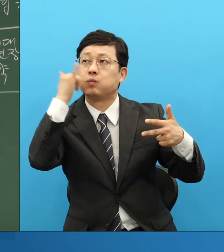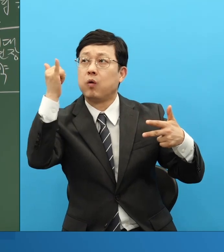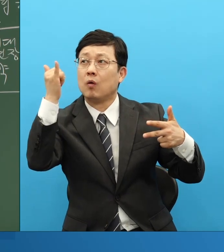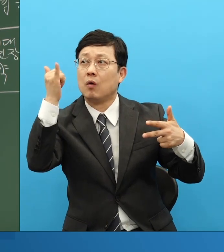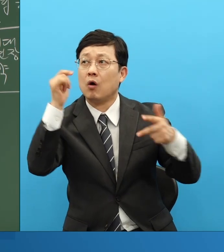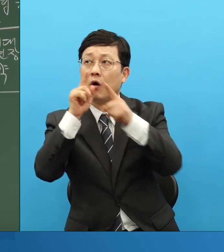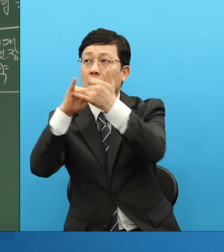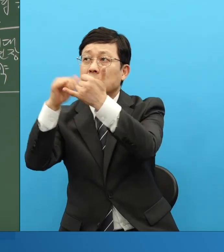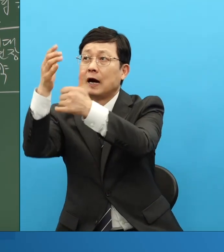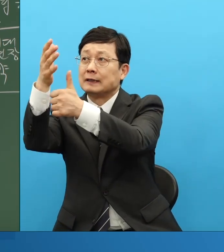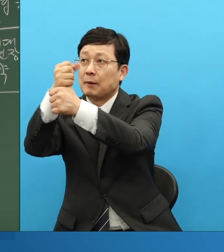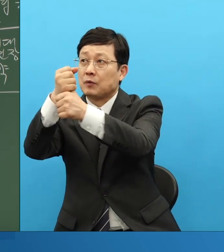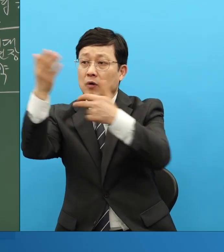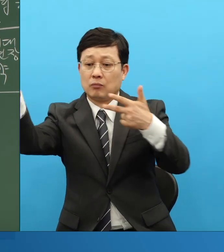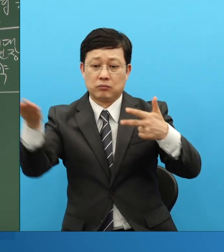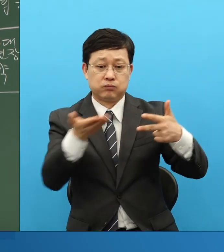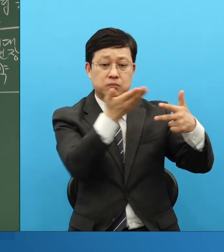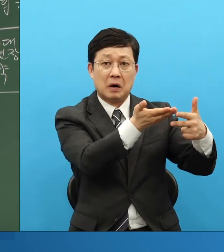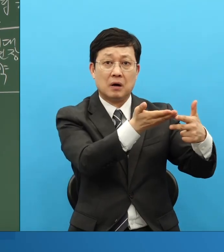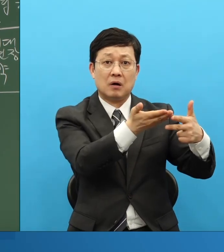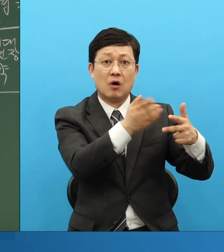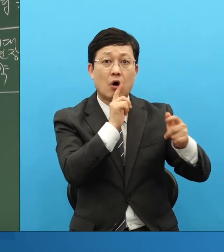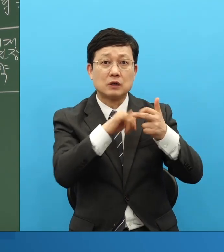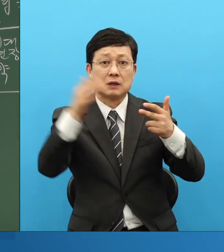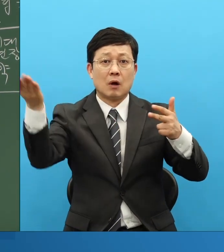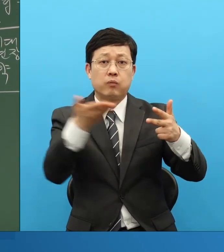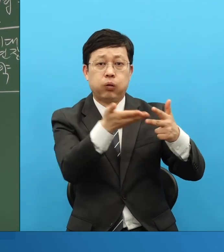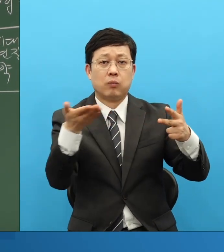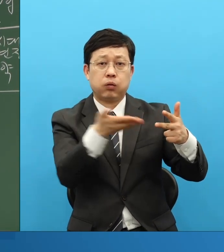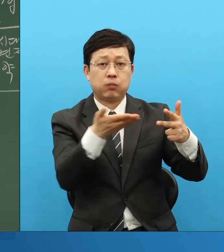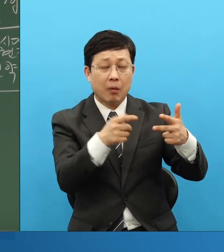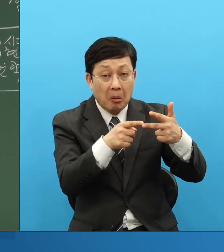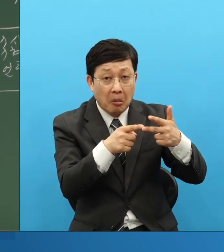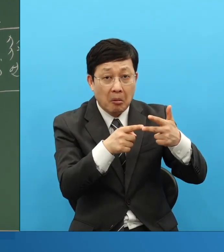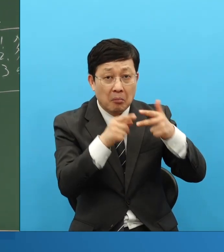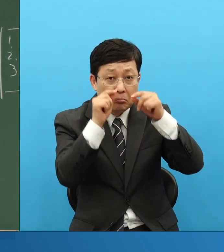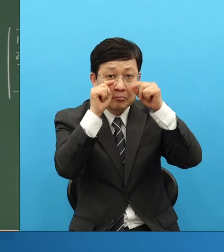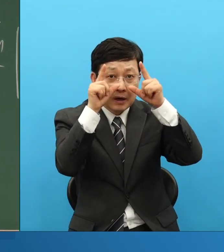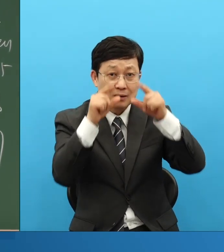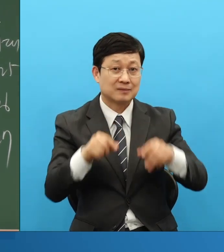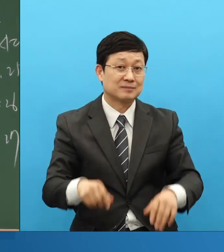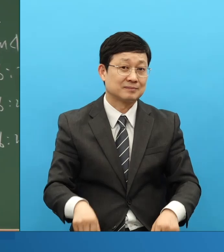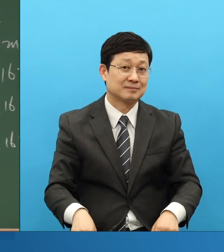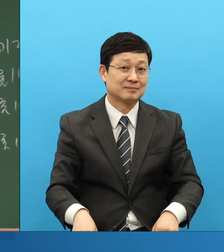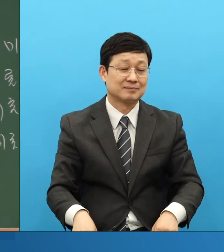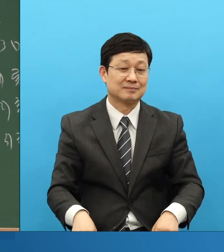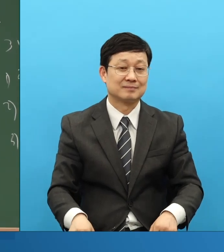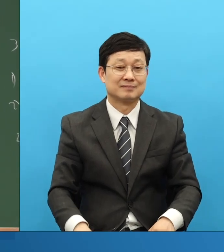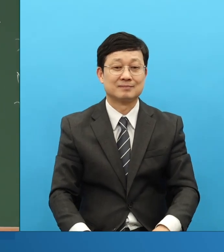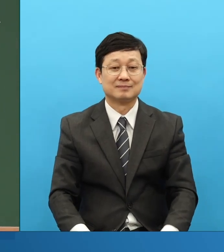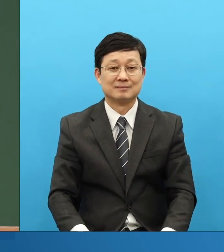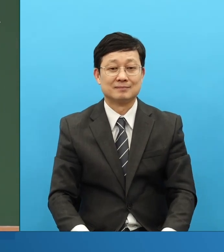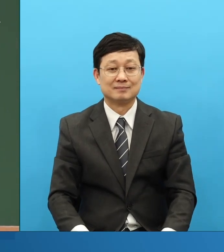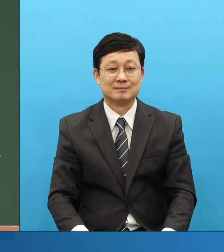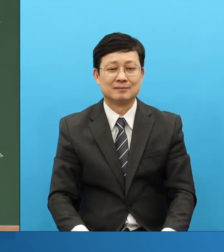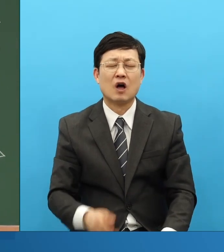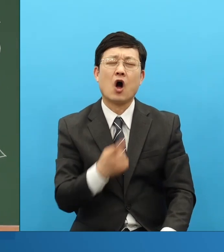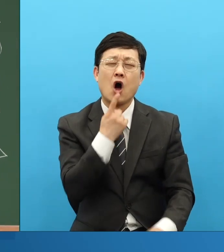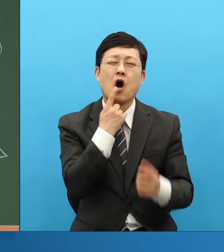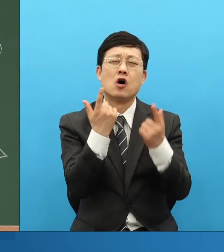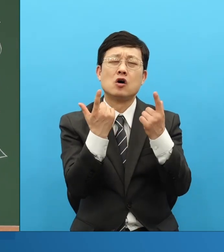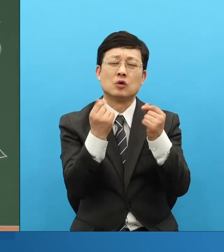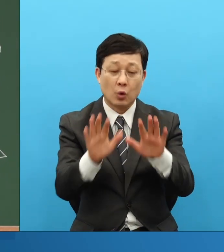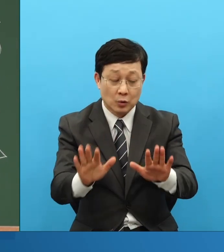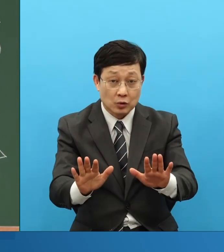통해서 TCK 통해서 일어났다. And absolutely these things arose through the remnants, through the TCKs. 그러면 렘넌트에게